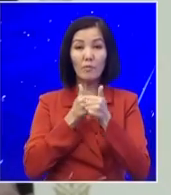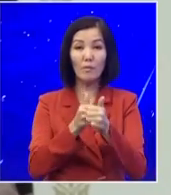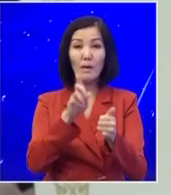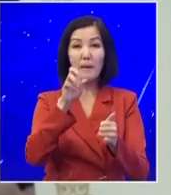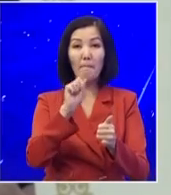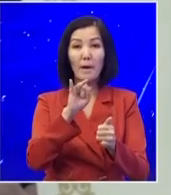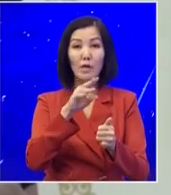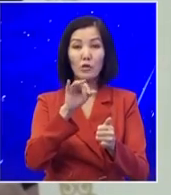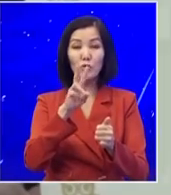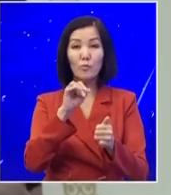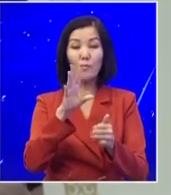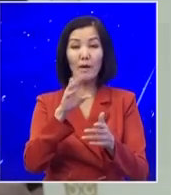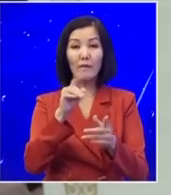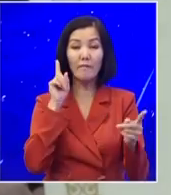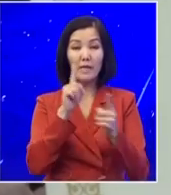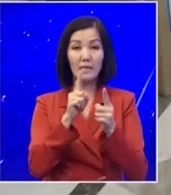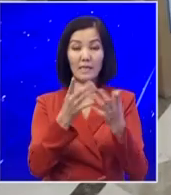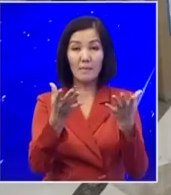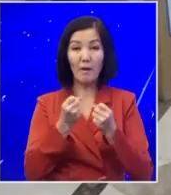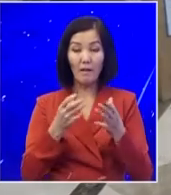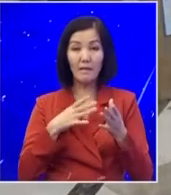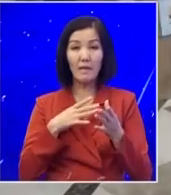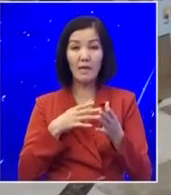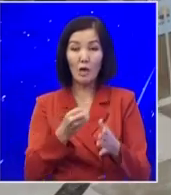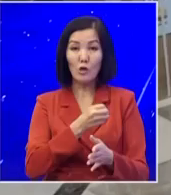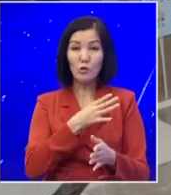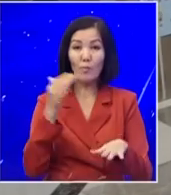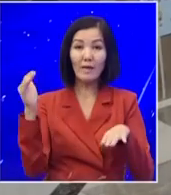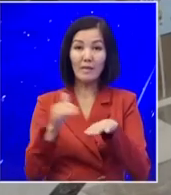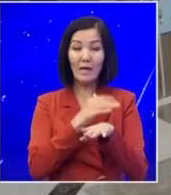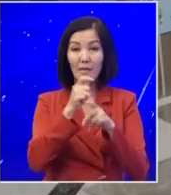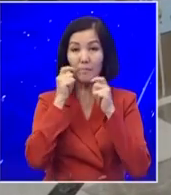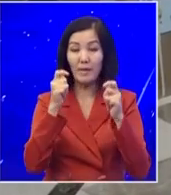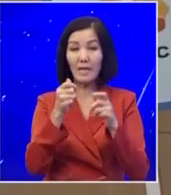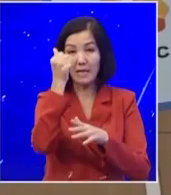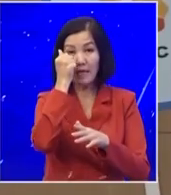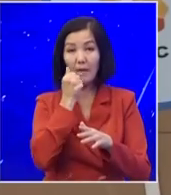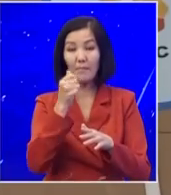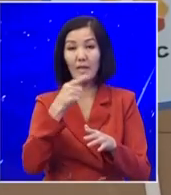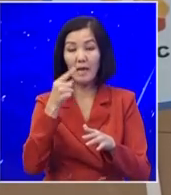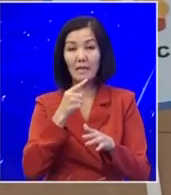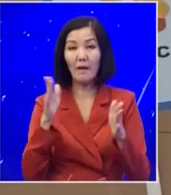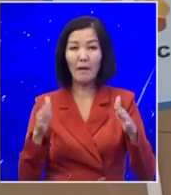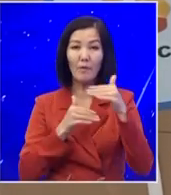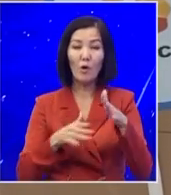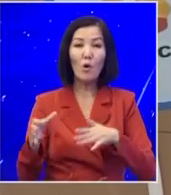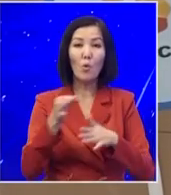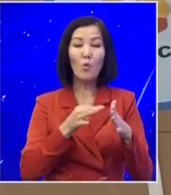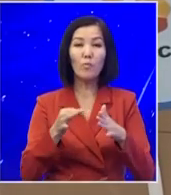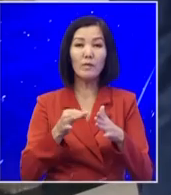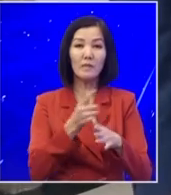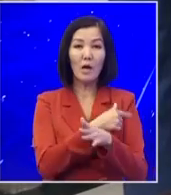Батыржан Байжұманов ыстық ықыласпен қабылдап алды. Жомарт пейілдеріне алғысын айтты. Әрі аталмыш аппараттар түгел облыс